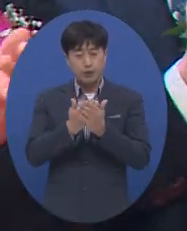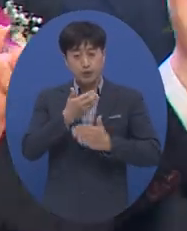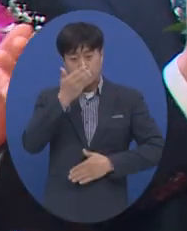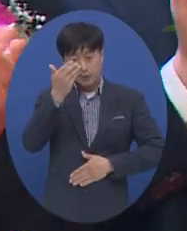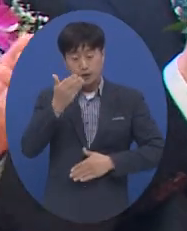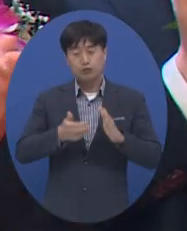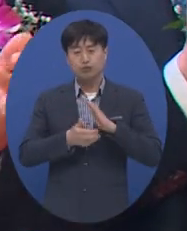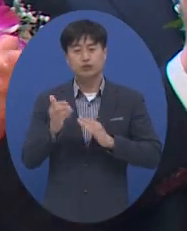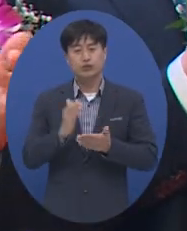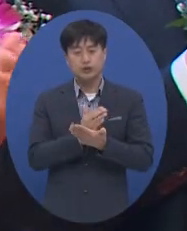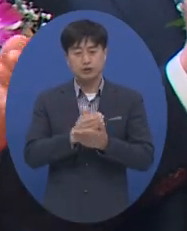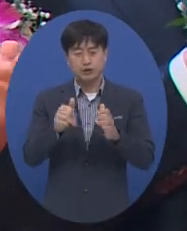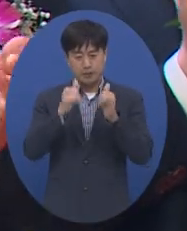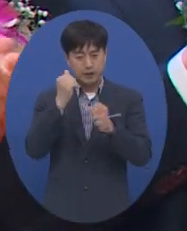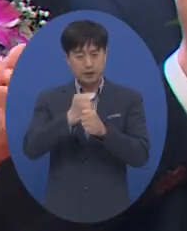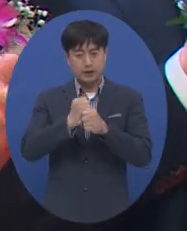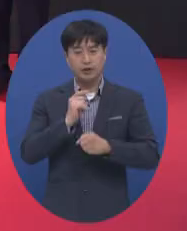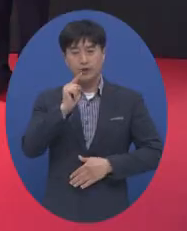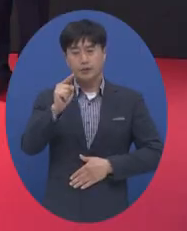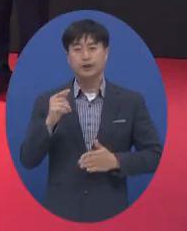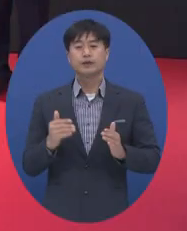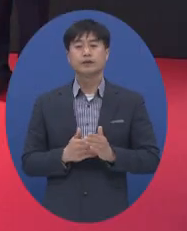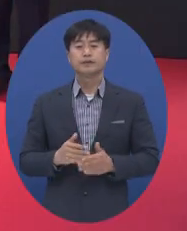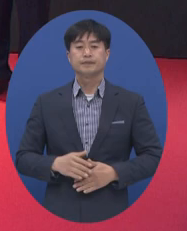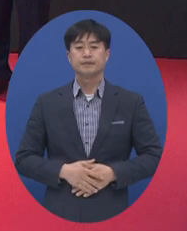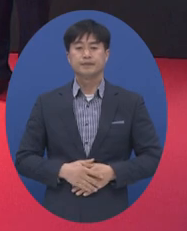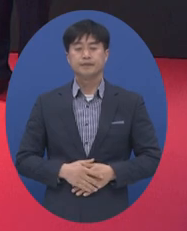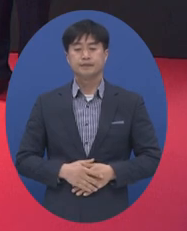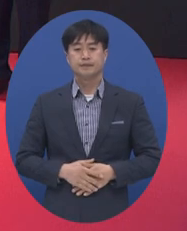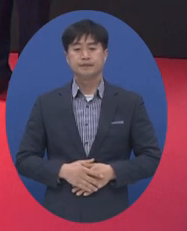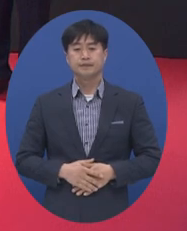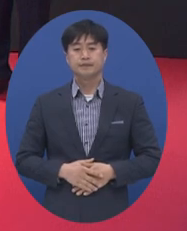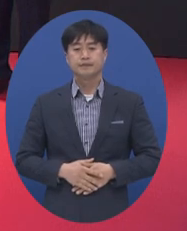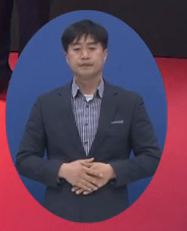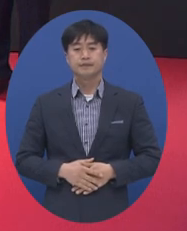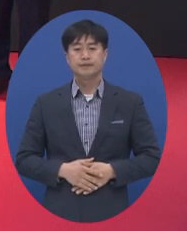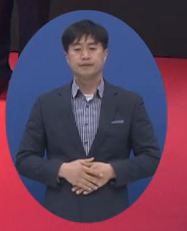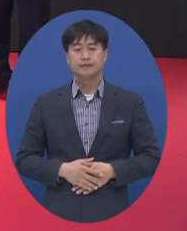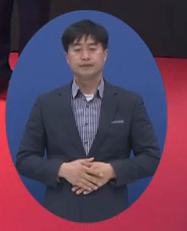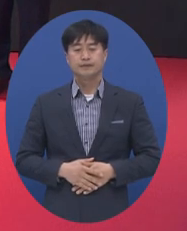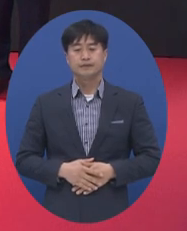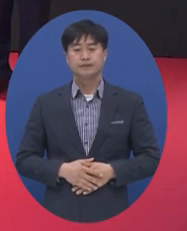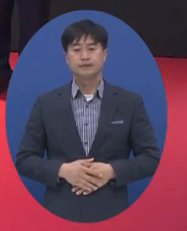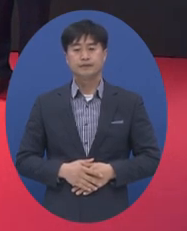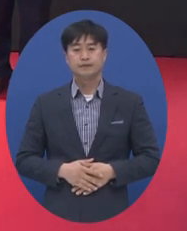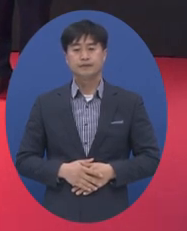나눌 수 있는 사회를 만들겠다고 덧붙였습니다. 경기 CCTV 최창순입니다.